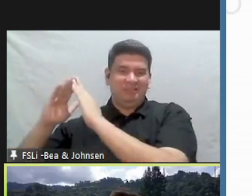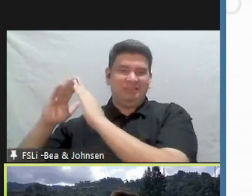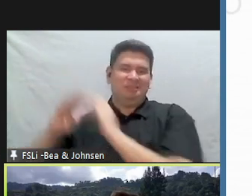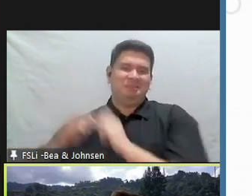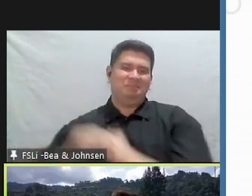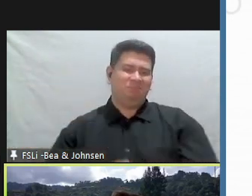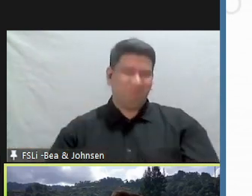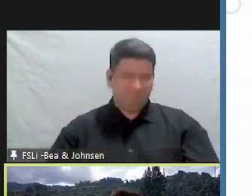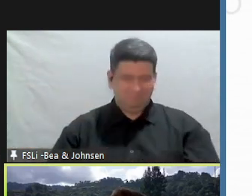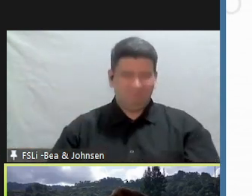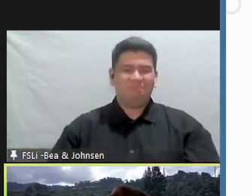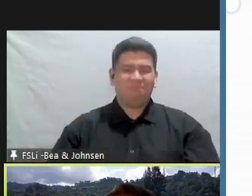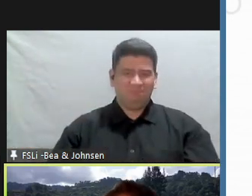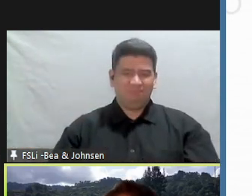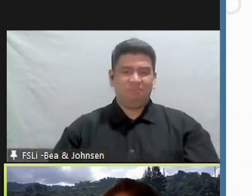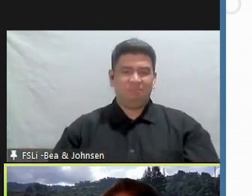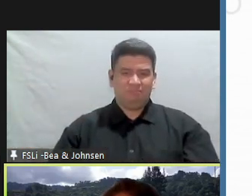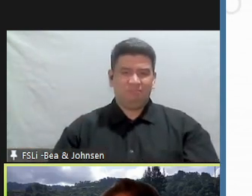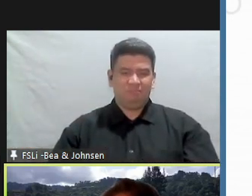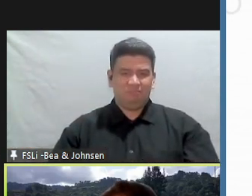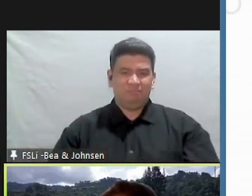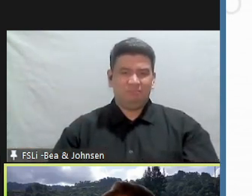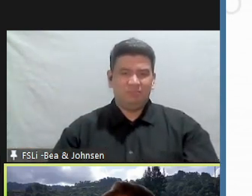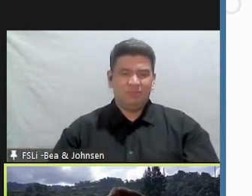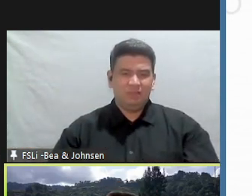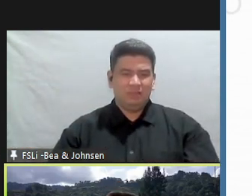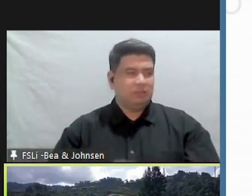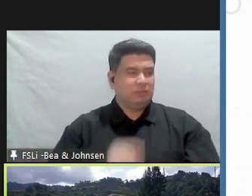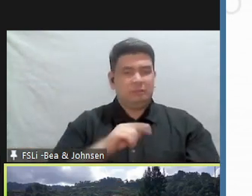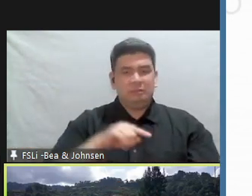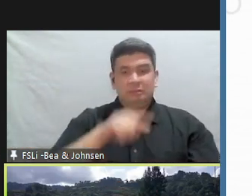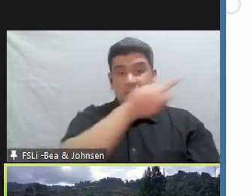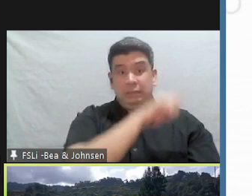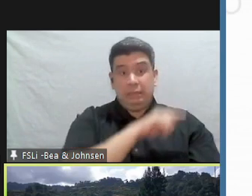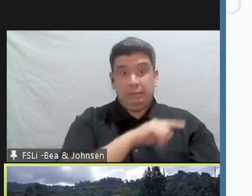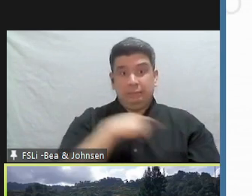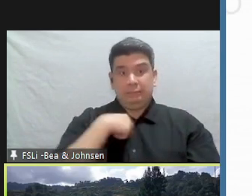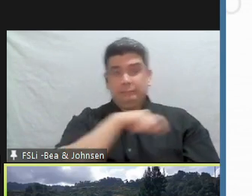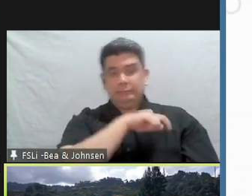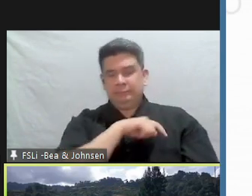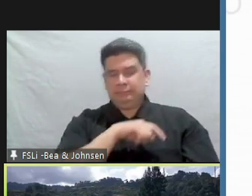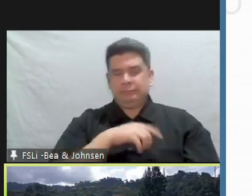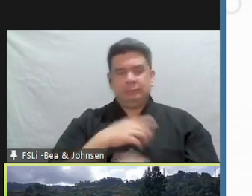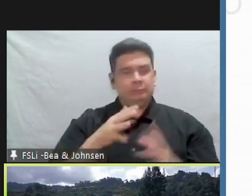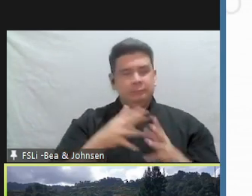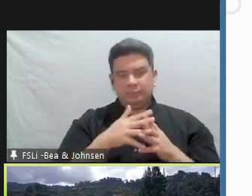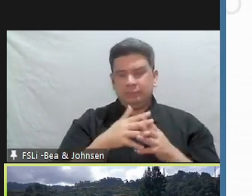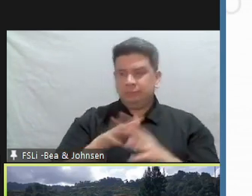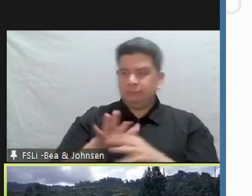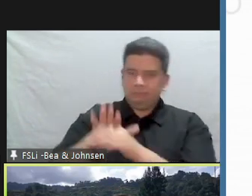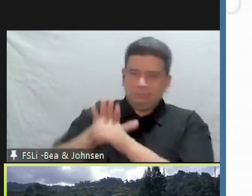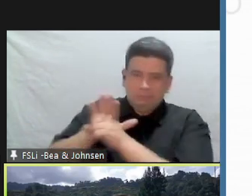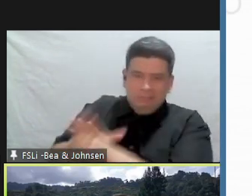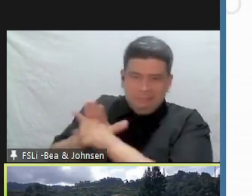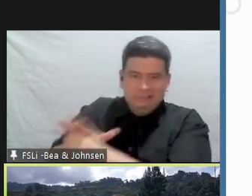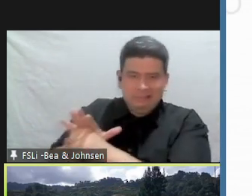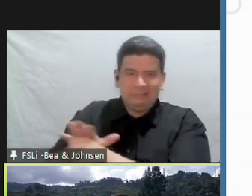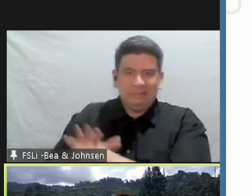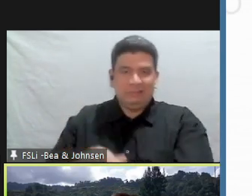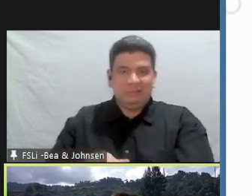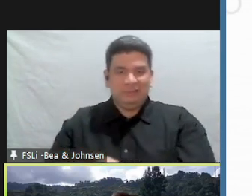nilang pwersahin ang mga grupo na to na sumama sa kanila, no? Kasi nakatira yung mga IP, sila ang